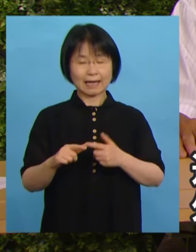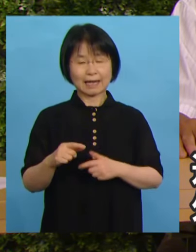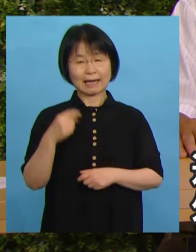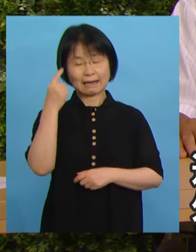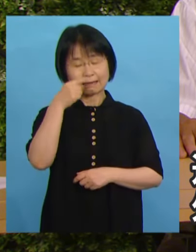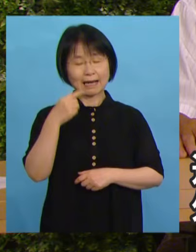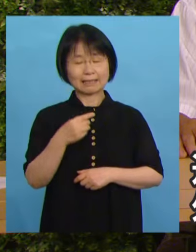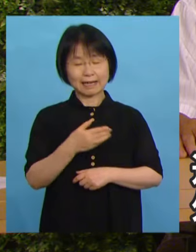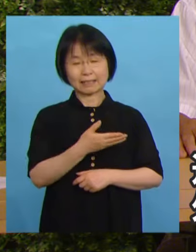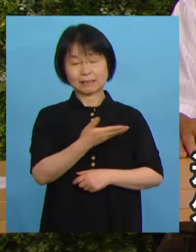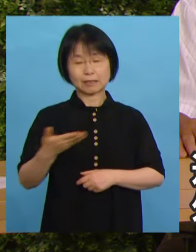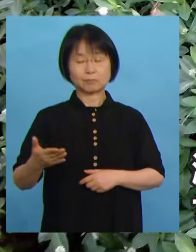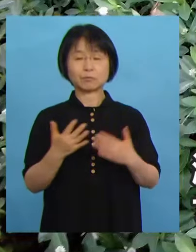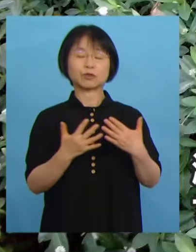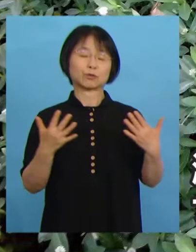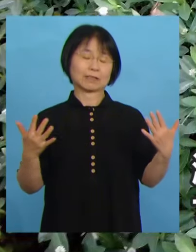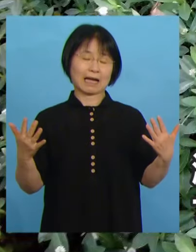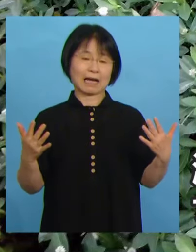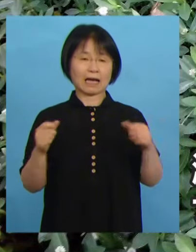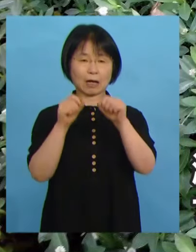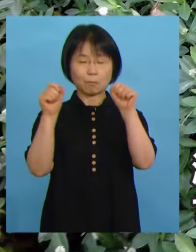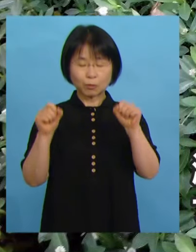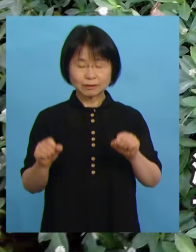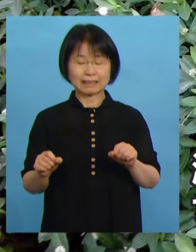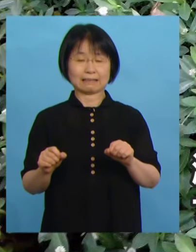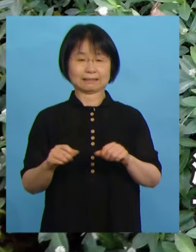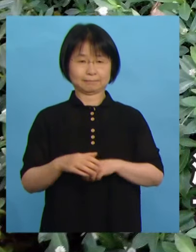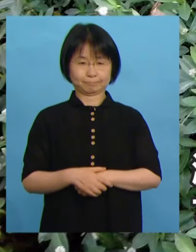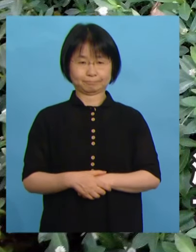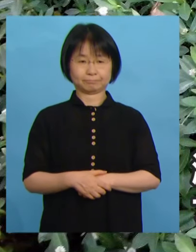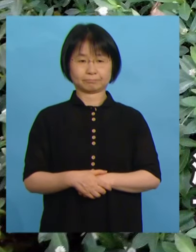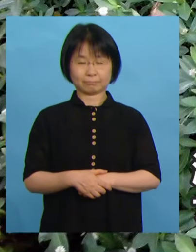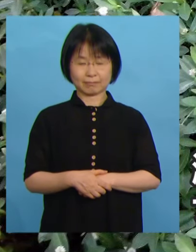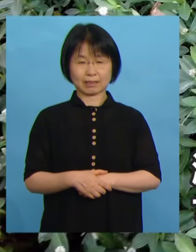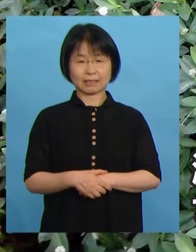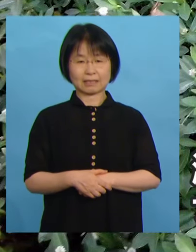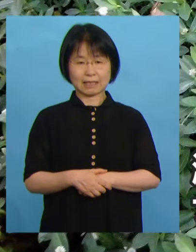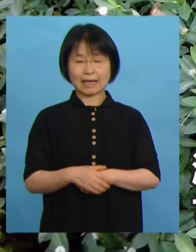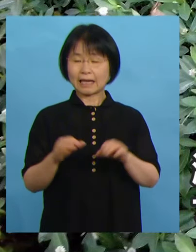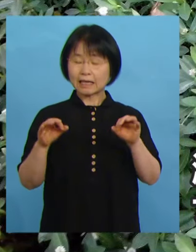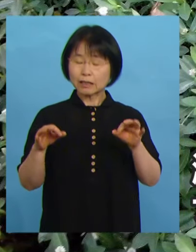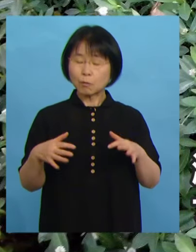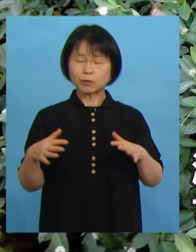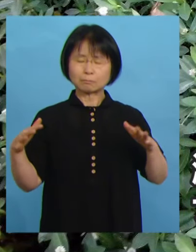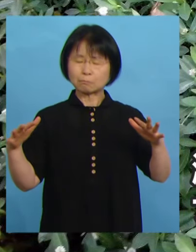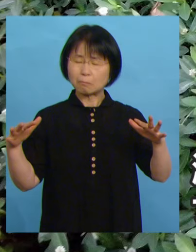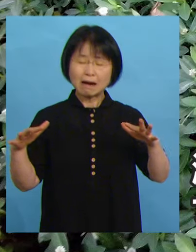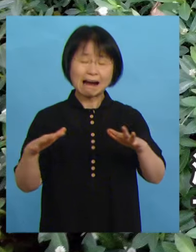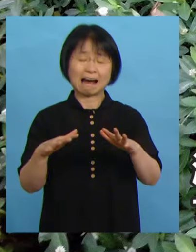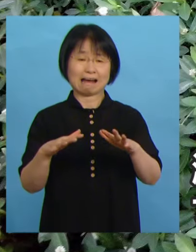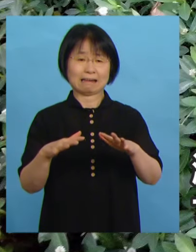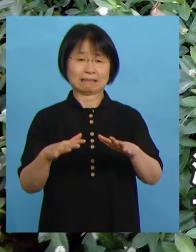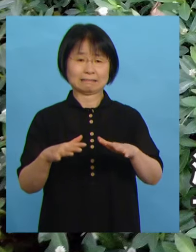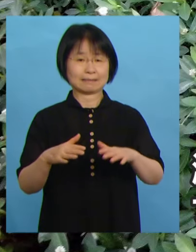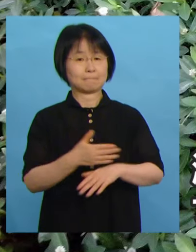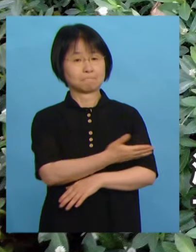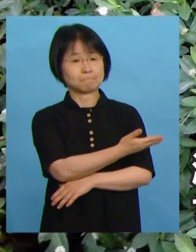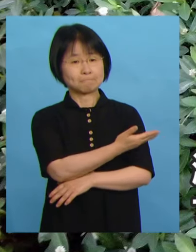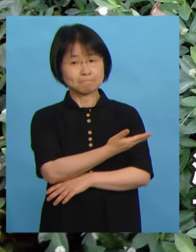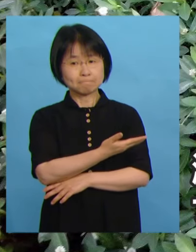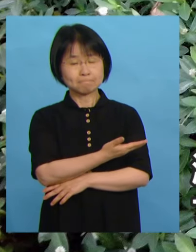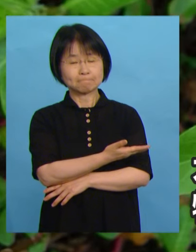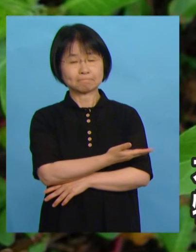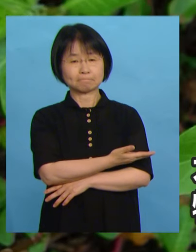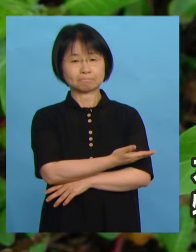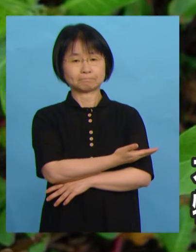が問題となっています。 はい、 湖で暮らす生き物に大きな影響を与える長江鶴のゲイ